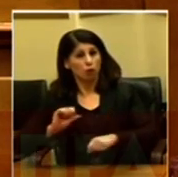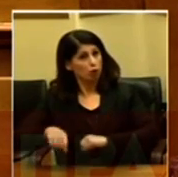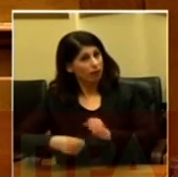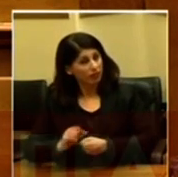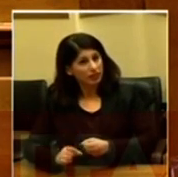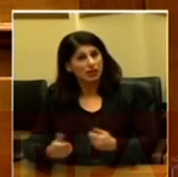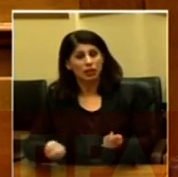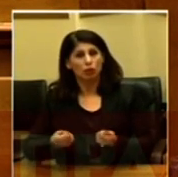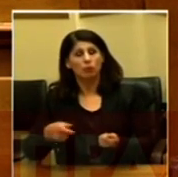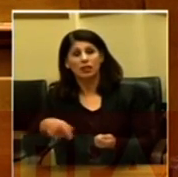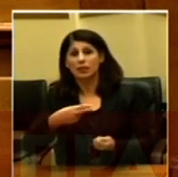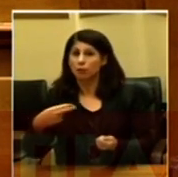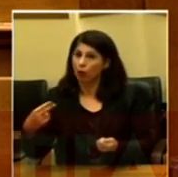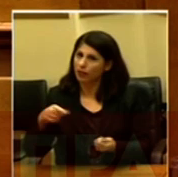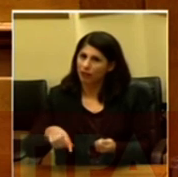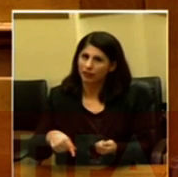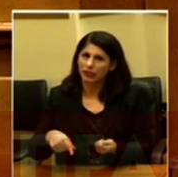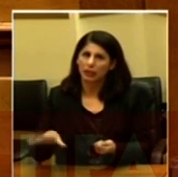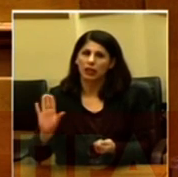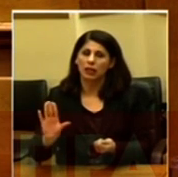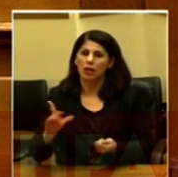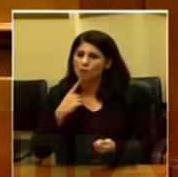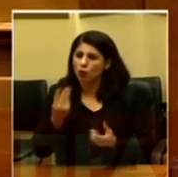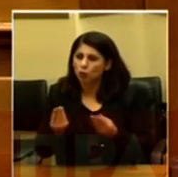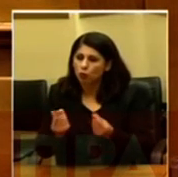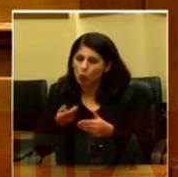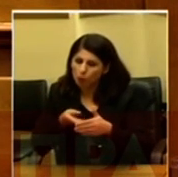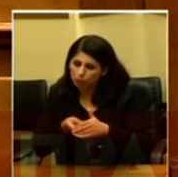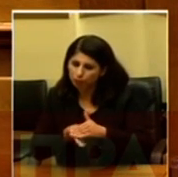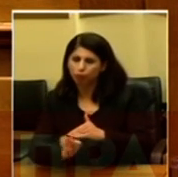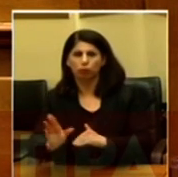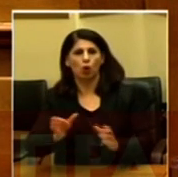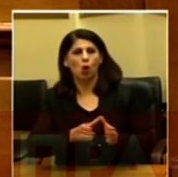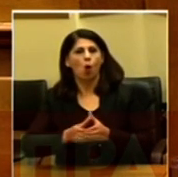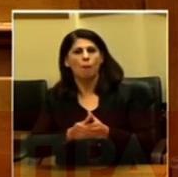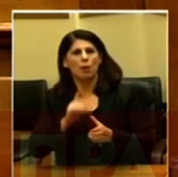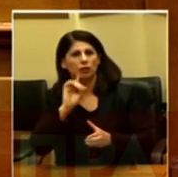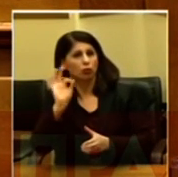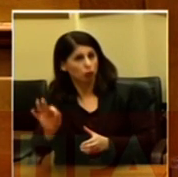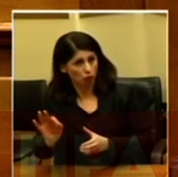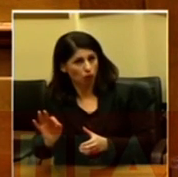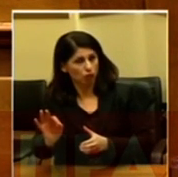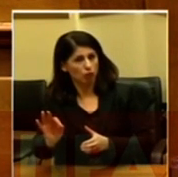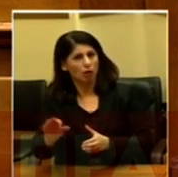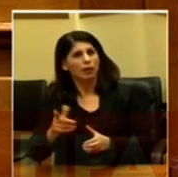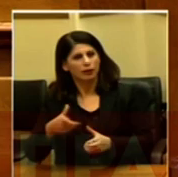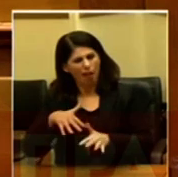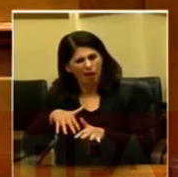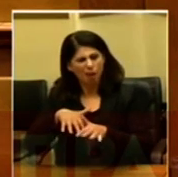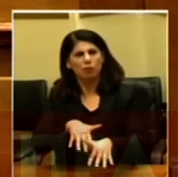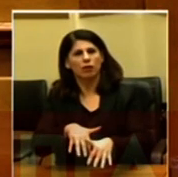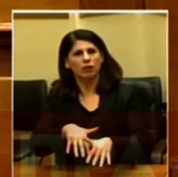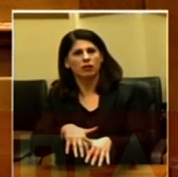Επιχειρήσατε να χρησιμοποιήσετε την υπόθεση αυτή ως όχημα για τις κομματικές σας επιδιώξεις και για την